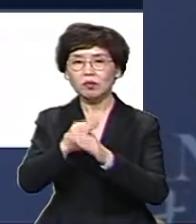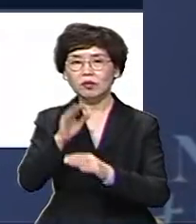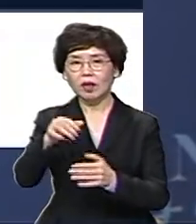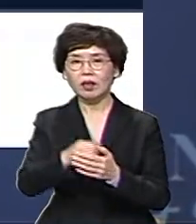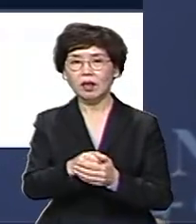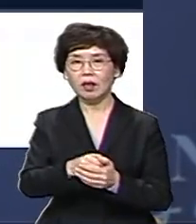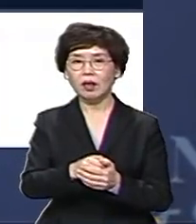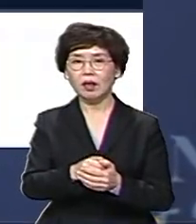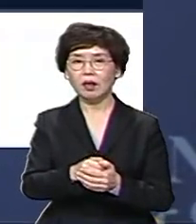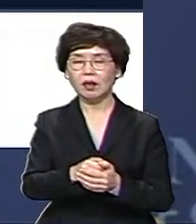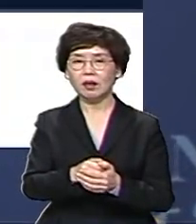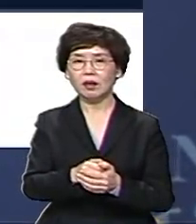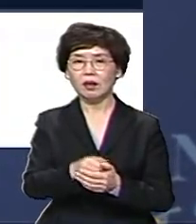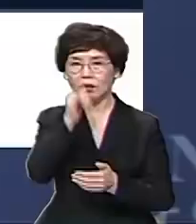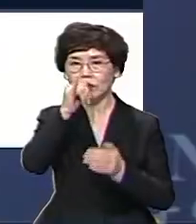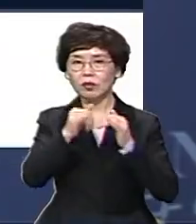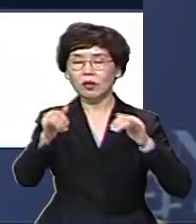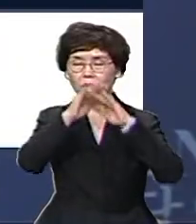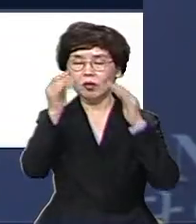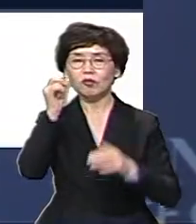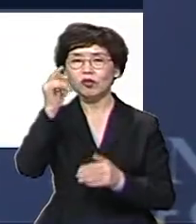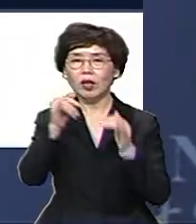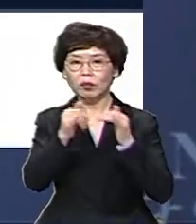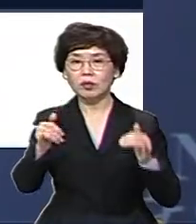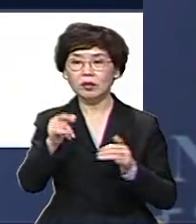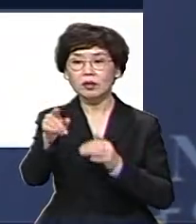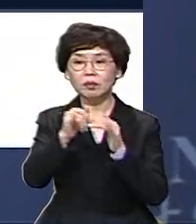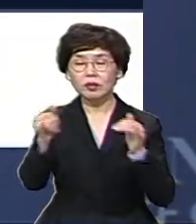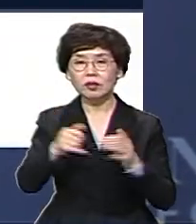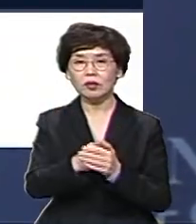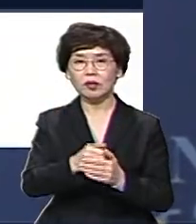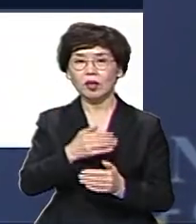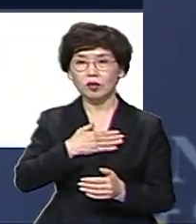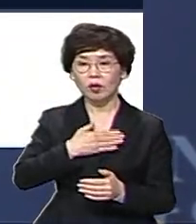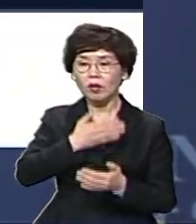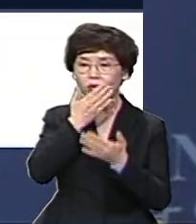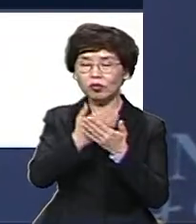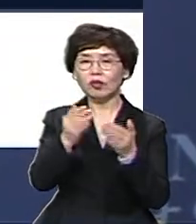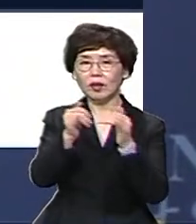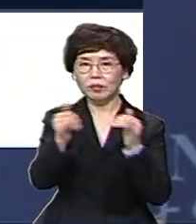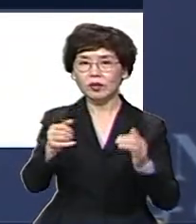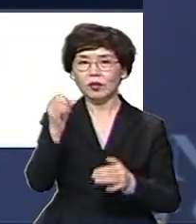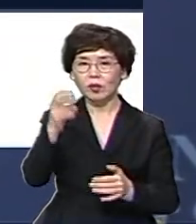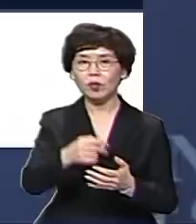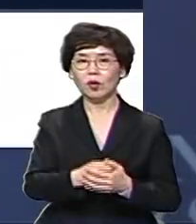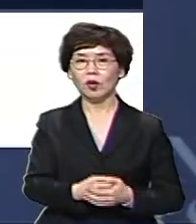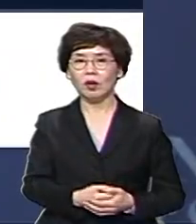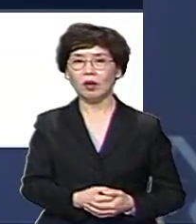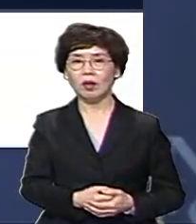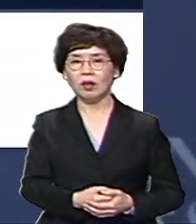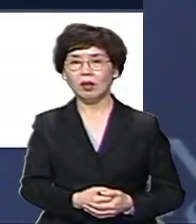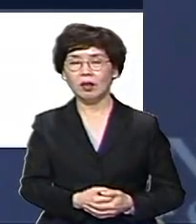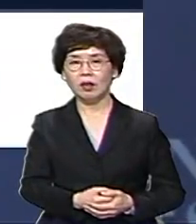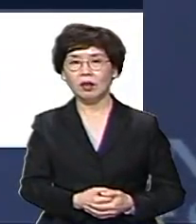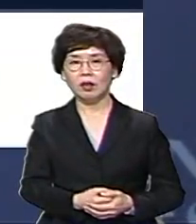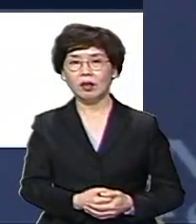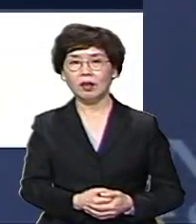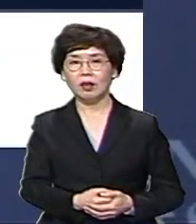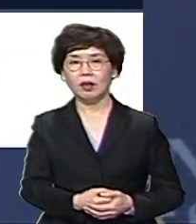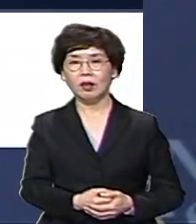더 강화하실 계획이십니까? 그래서 북한에 대한 압박을 더 강화시켜서 하실 것입니까? 그런 얘기는 제가 하지